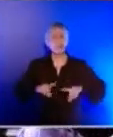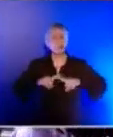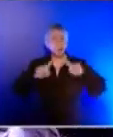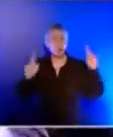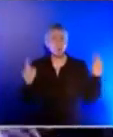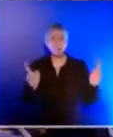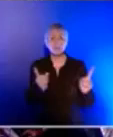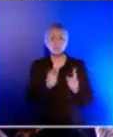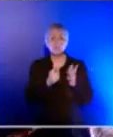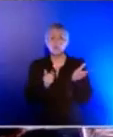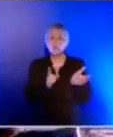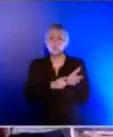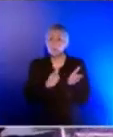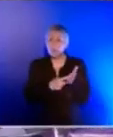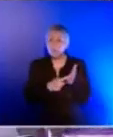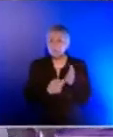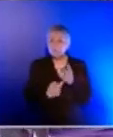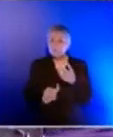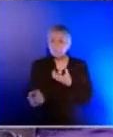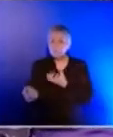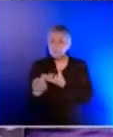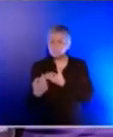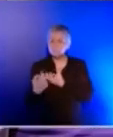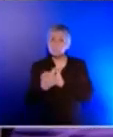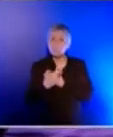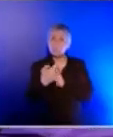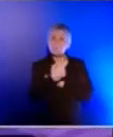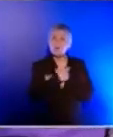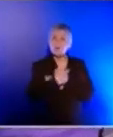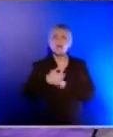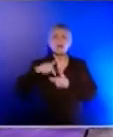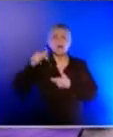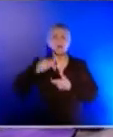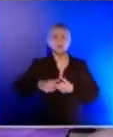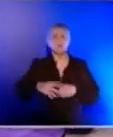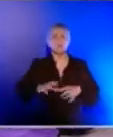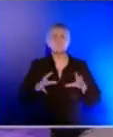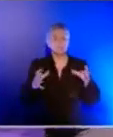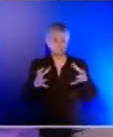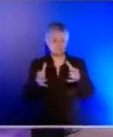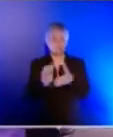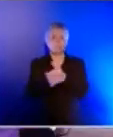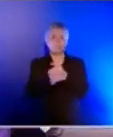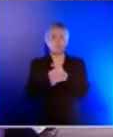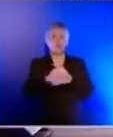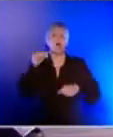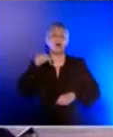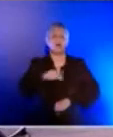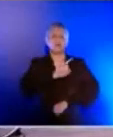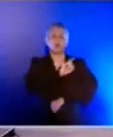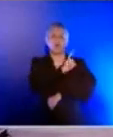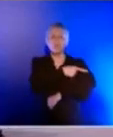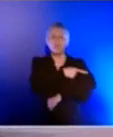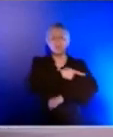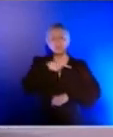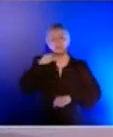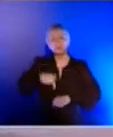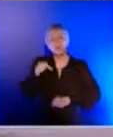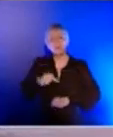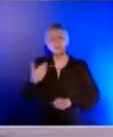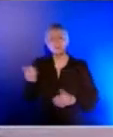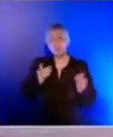συγκροτηθεί μια ισχυρή πολιτική δύναμη, όχι απλώς αμφισβήτησης, αλλά και εναλλακτικής πρότασης.